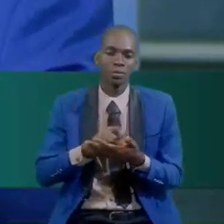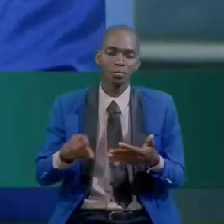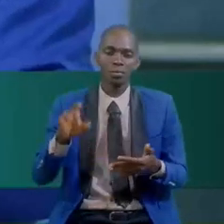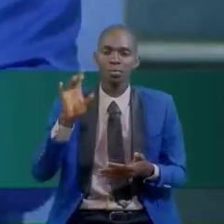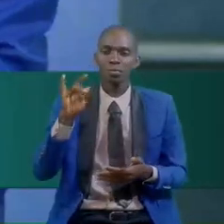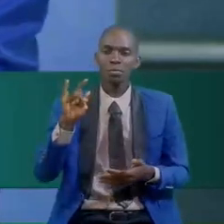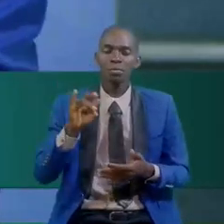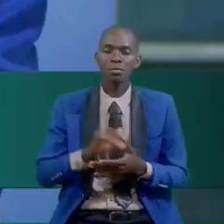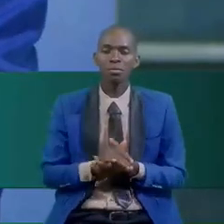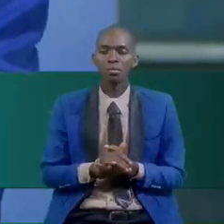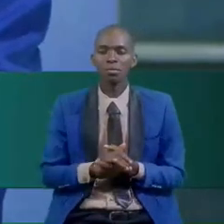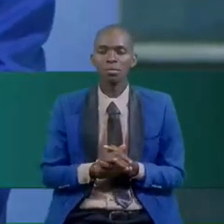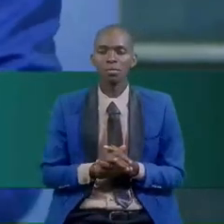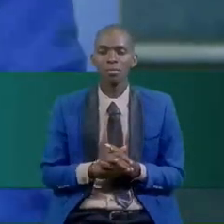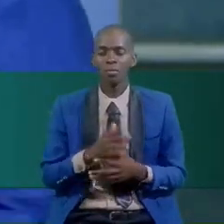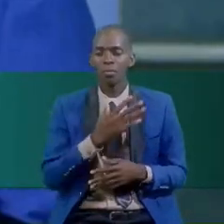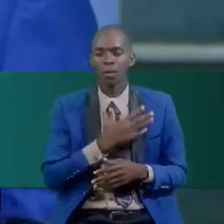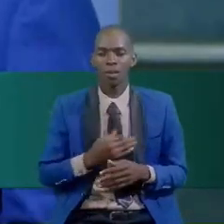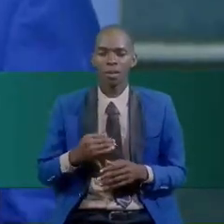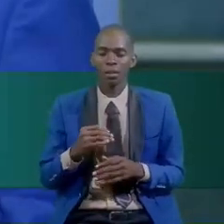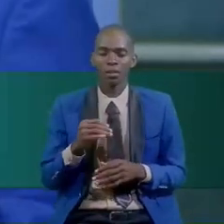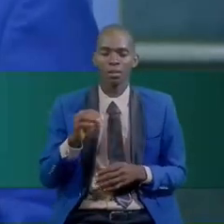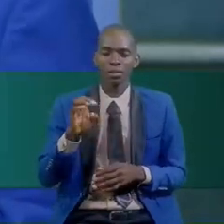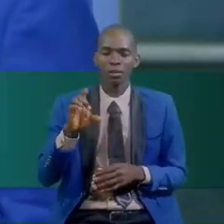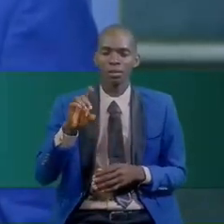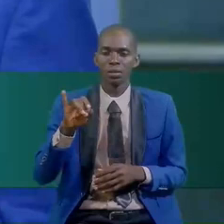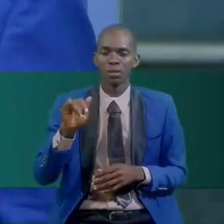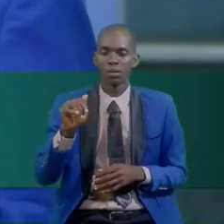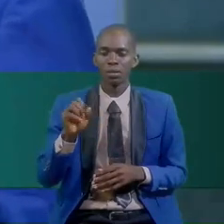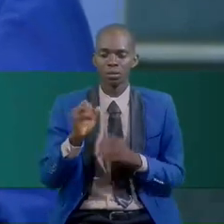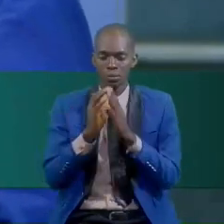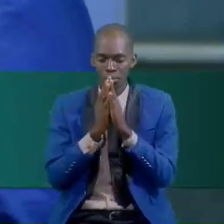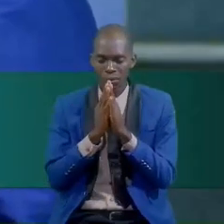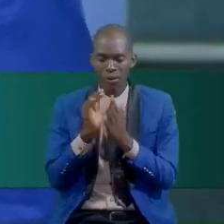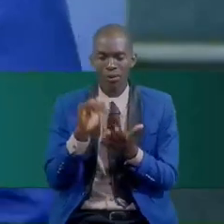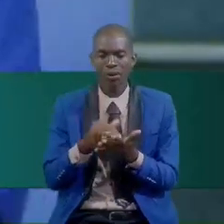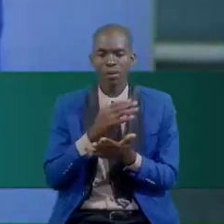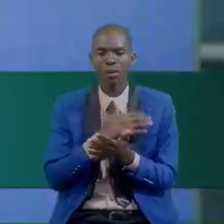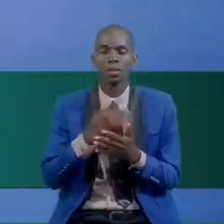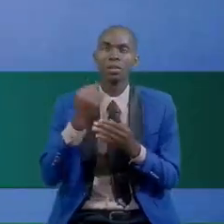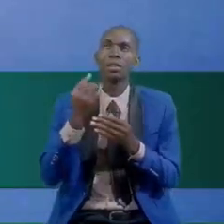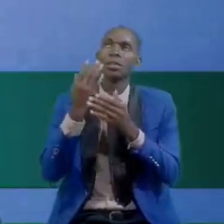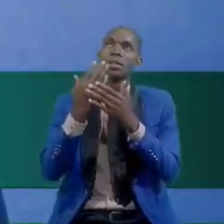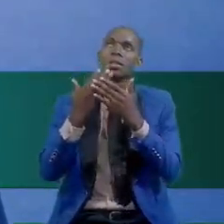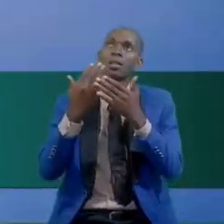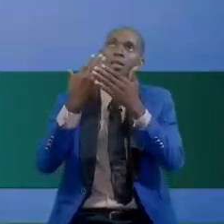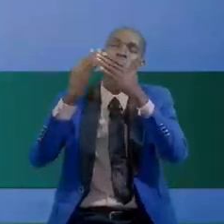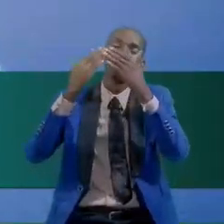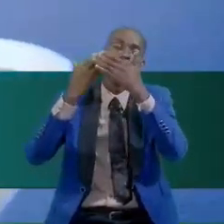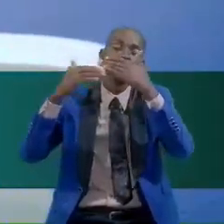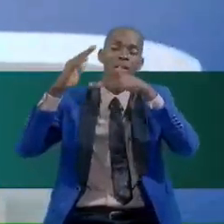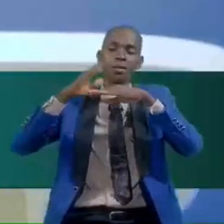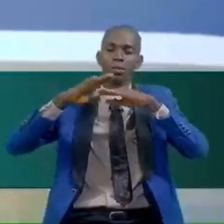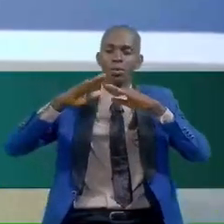pendant 3 ans et 6 mois. Verset 18. Puis il pria de nouveau et le ciel donna de la pluie et la